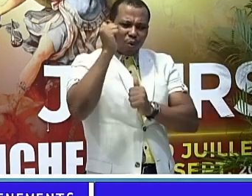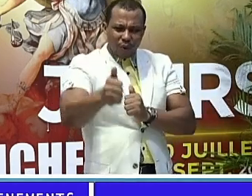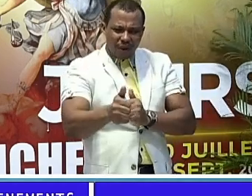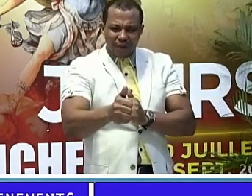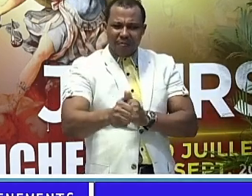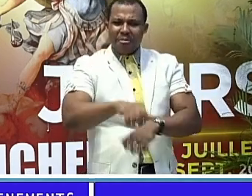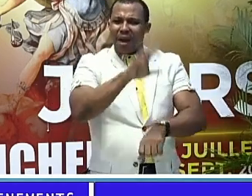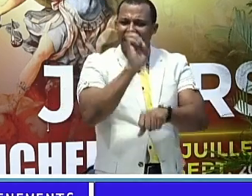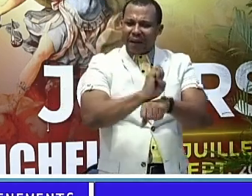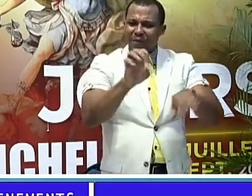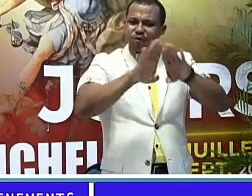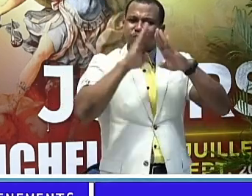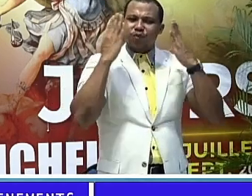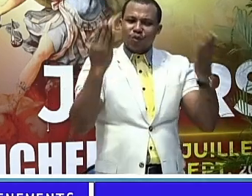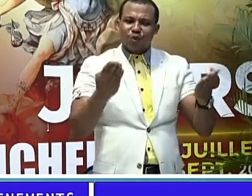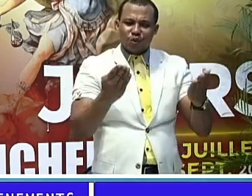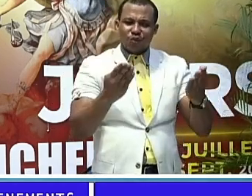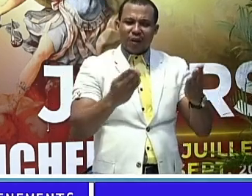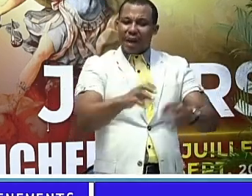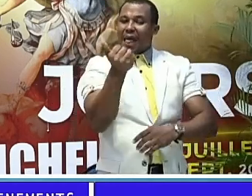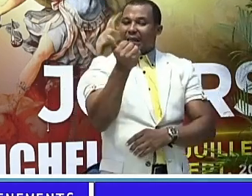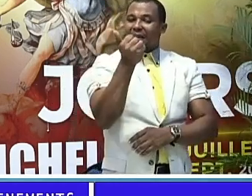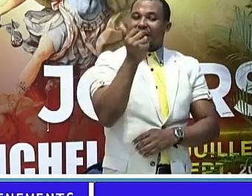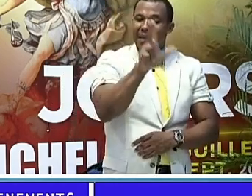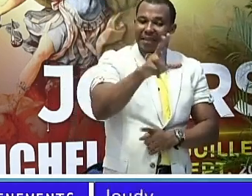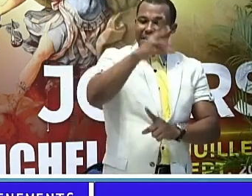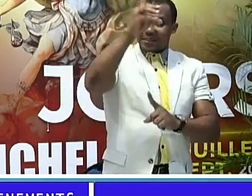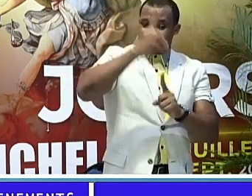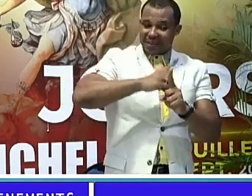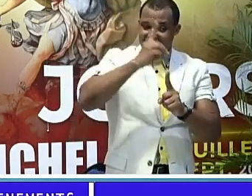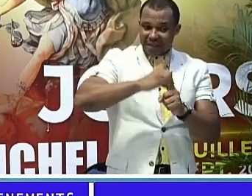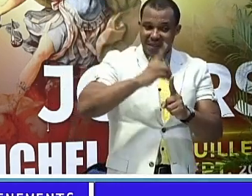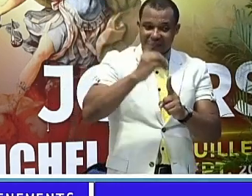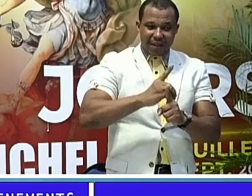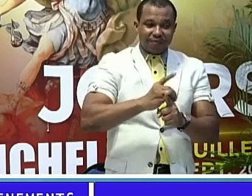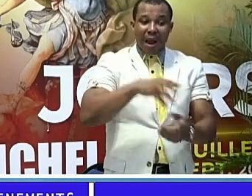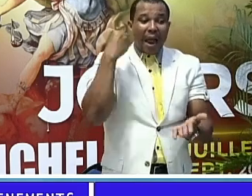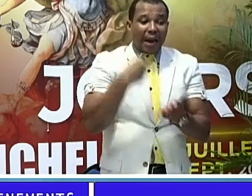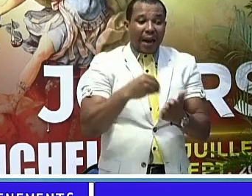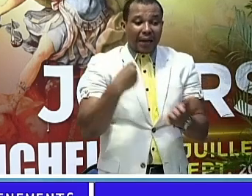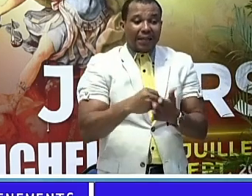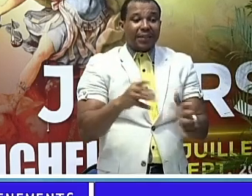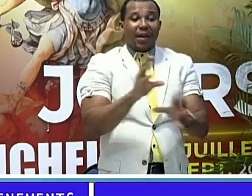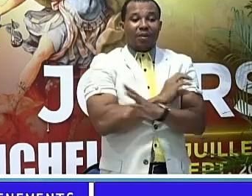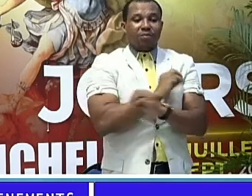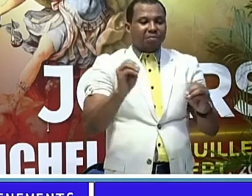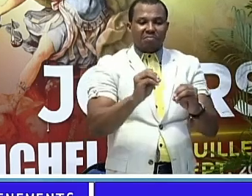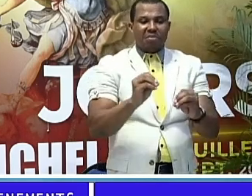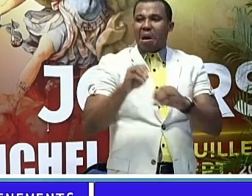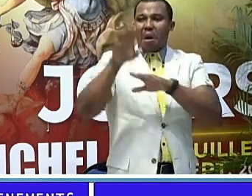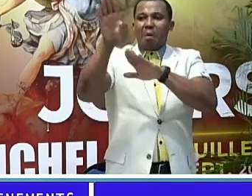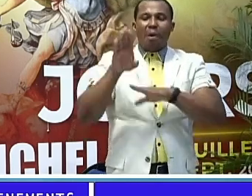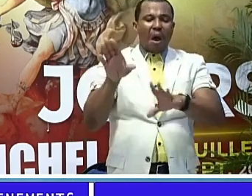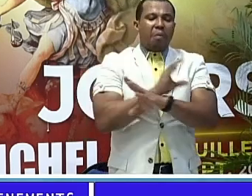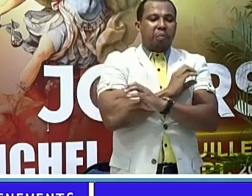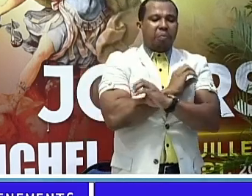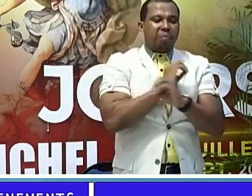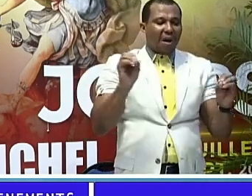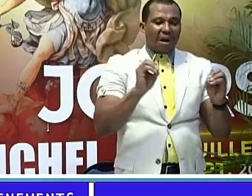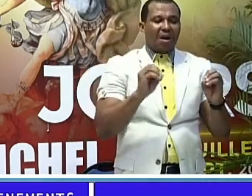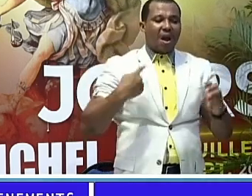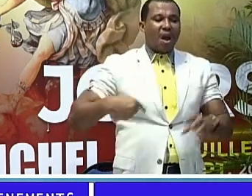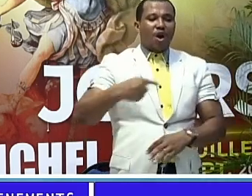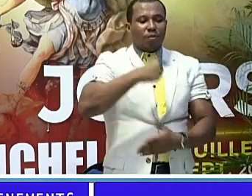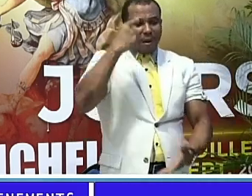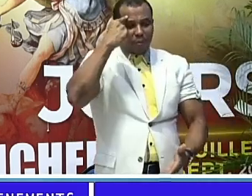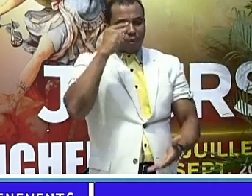ça n'a inauguré le 13 décembre bon good même pas faire rien parce que vinn comprendre des pour ces